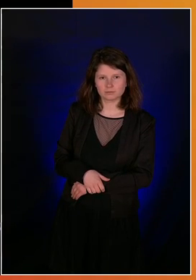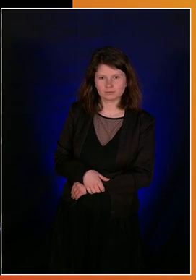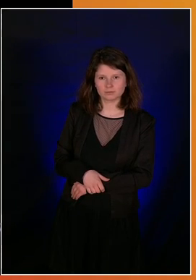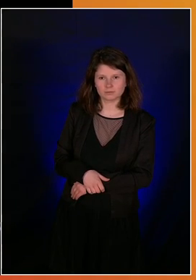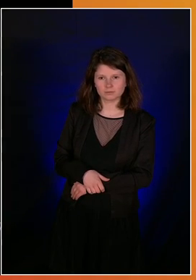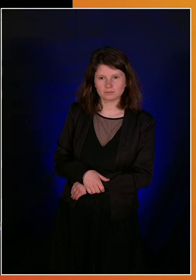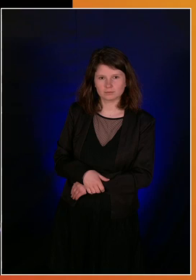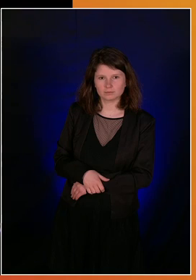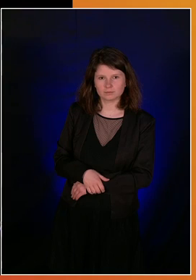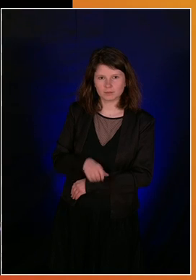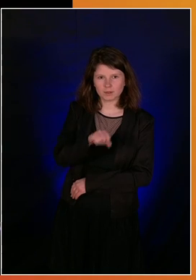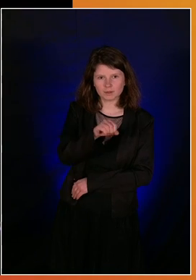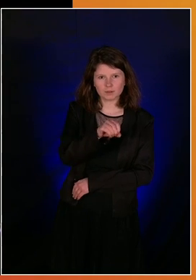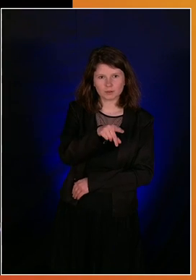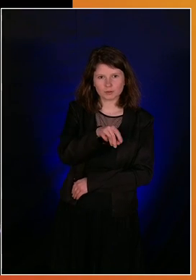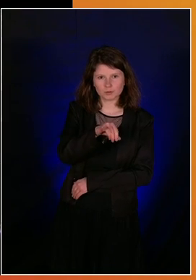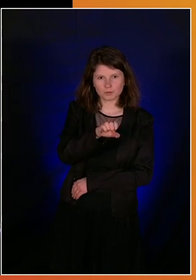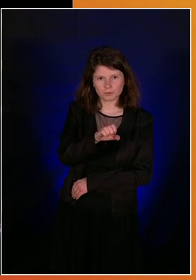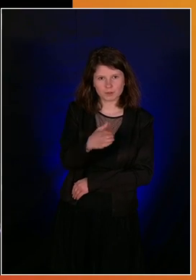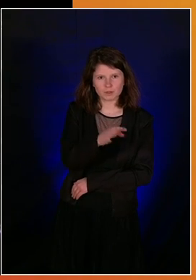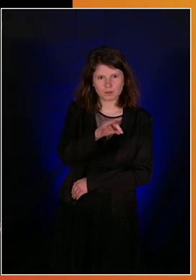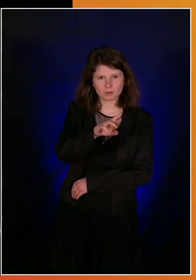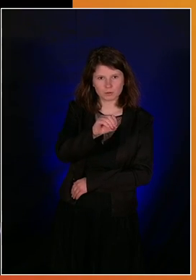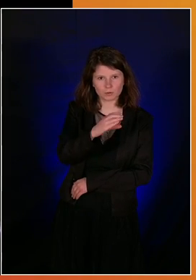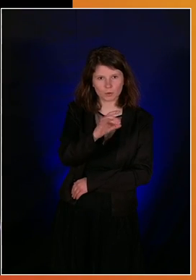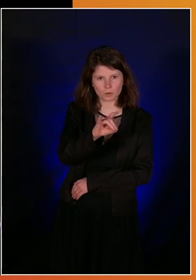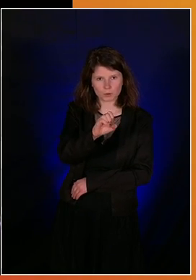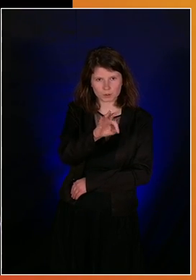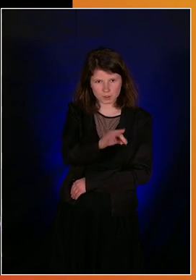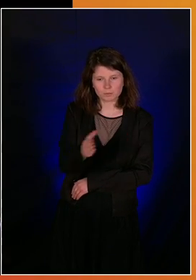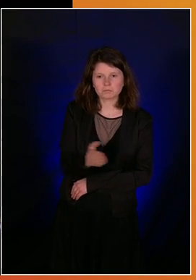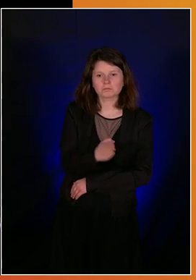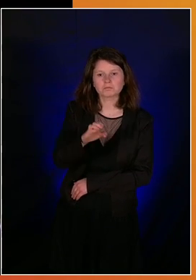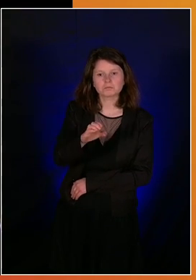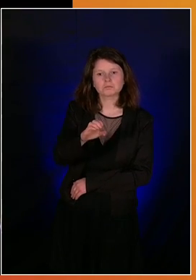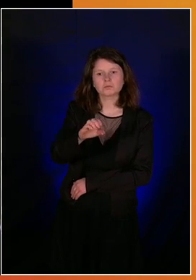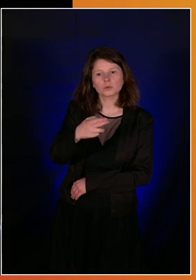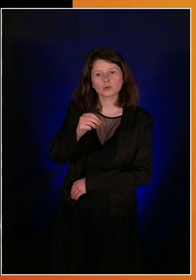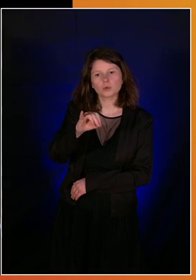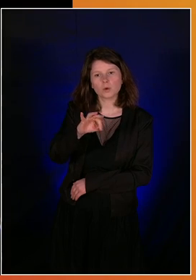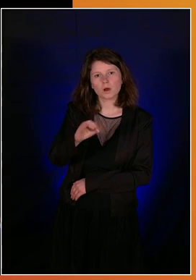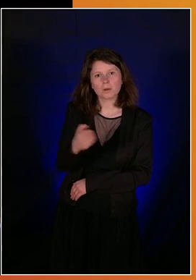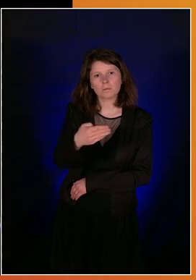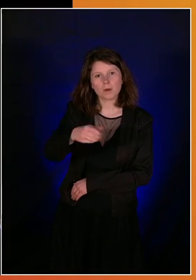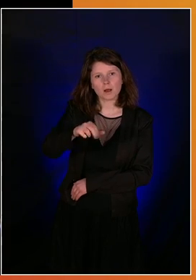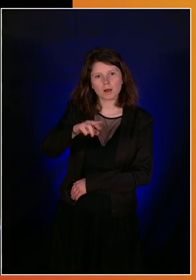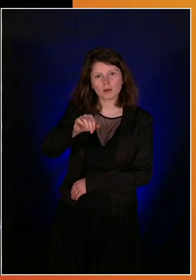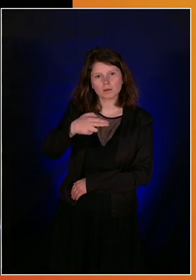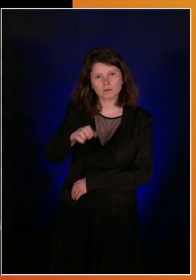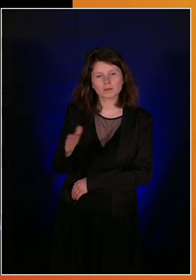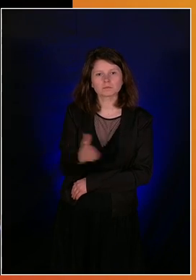iliez Sophie Trochet Benoît Martin Camille Borex